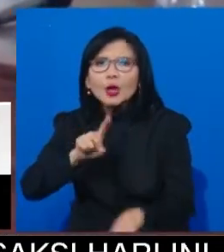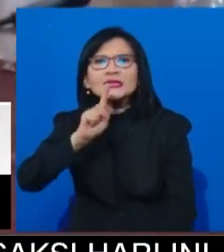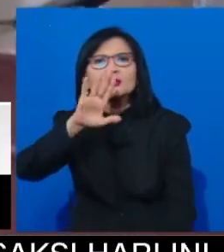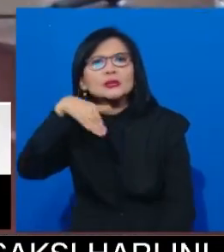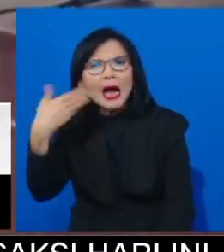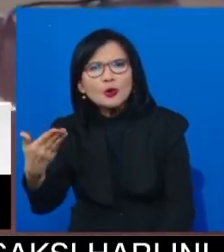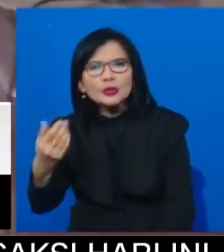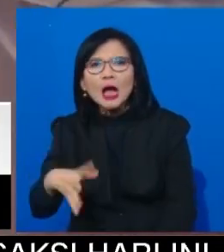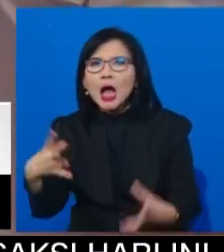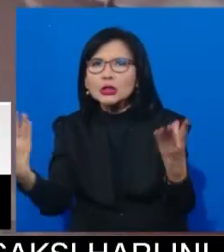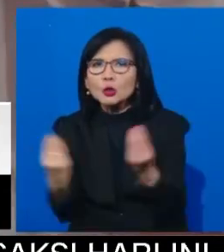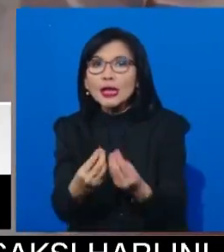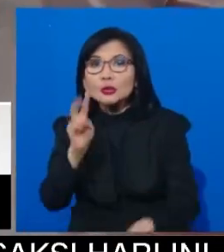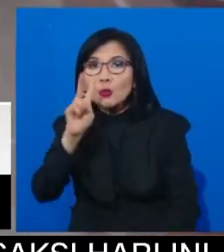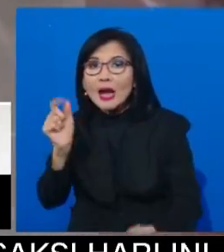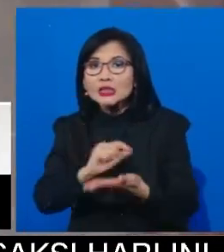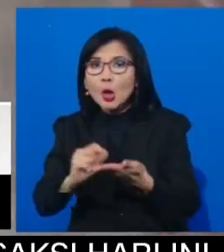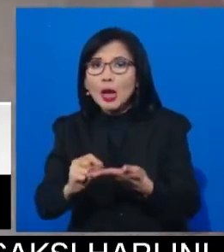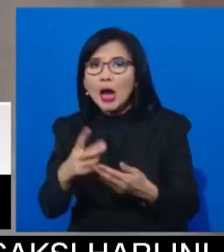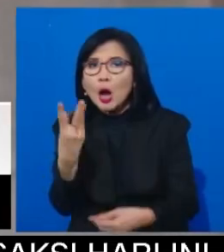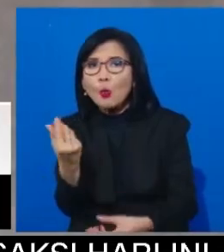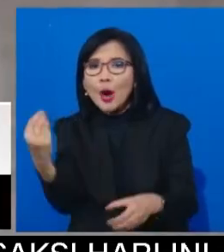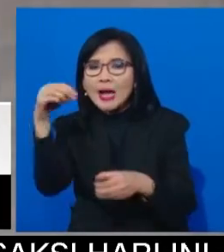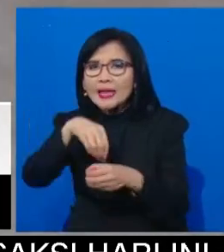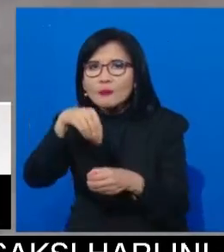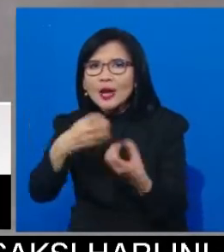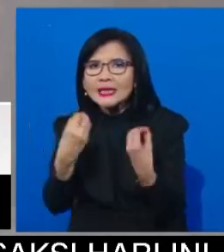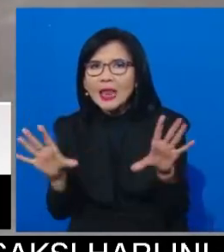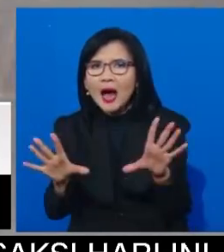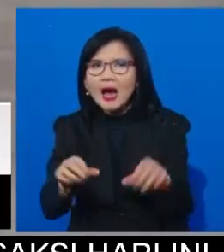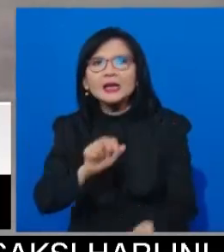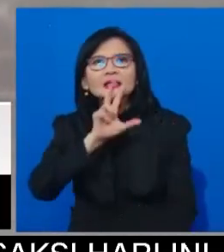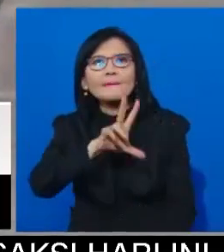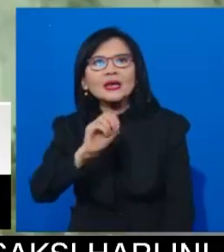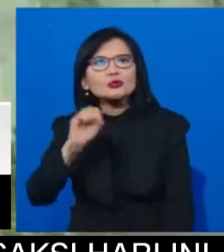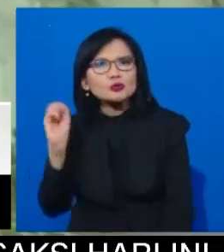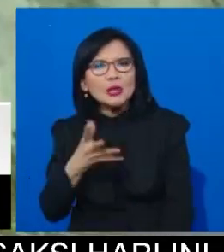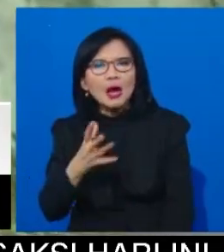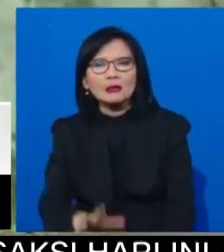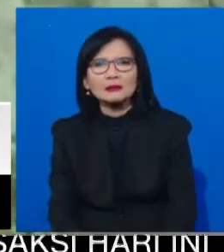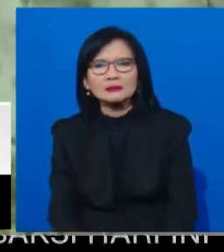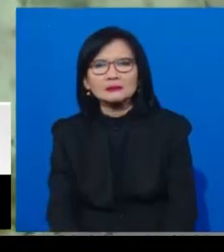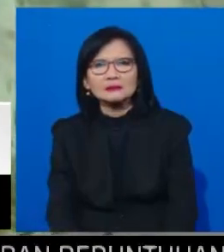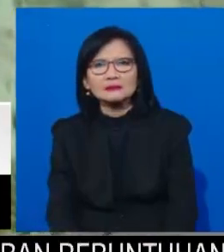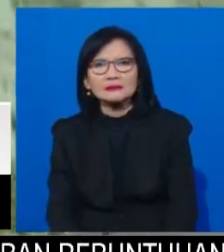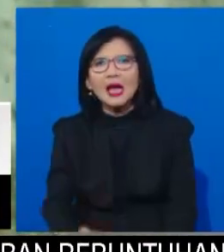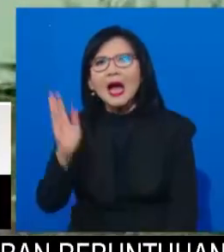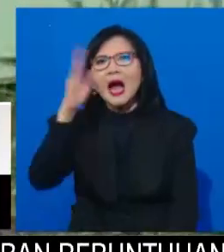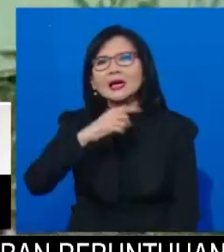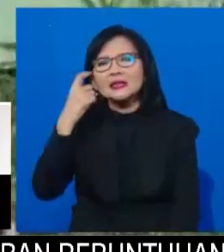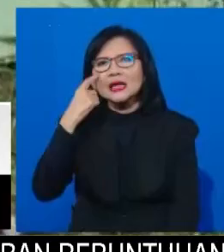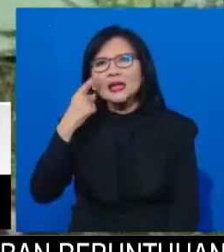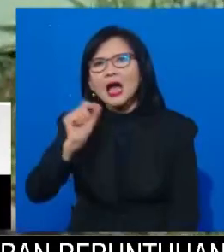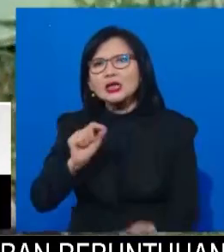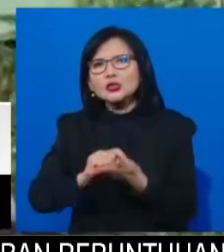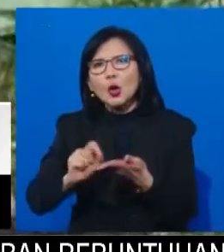setahun. Total dari dua sekolah ini, uang tabungan yang raib mencapai 800 juta rupiah. Dikonfirmasi pada Selasa siang, pihak